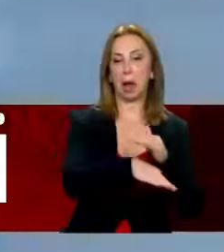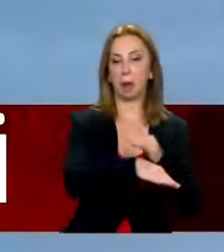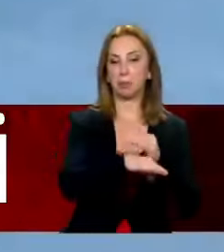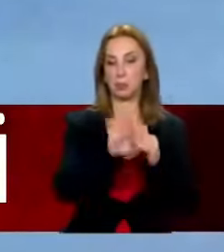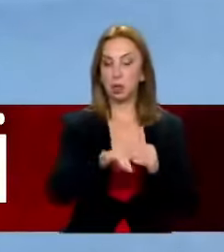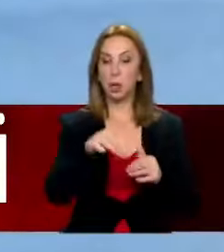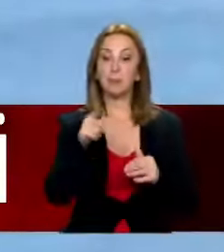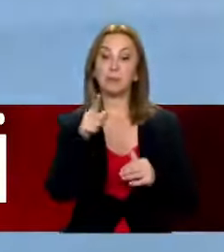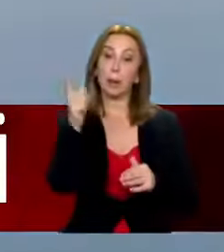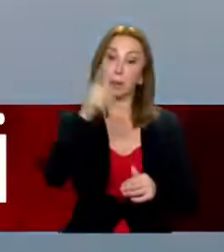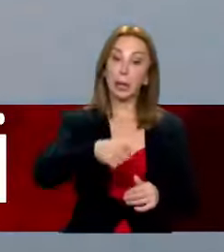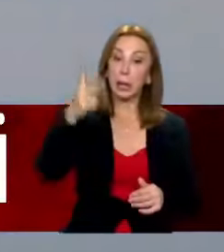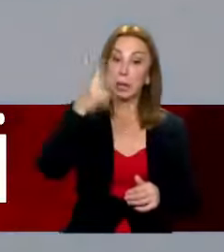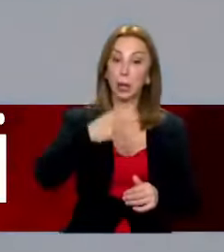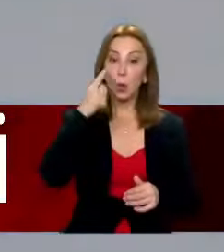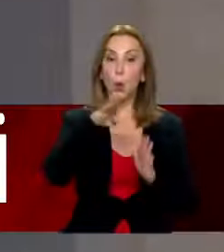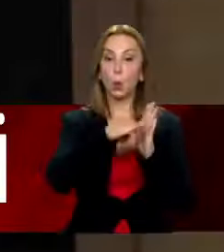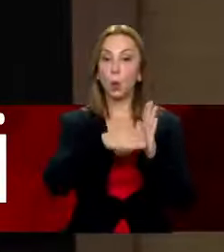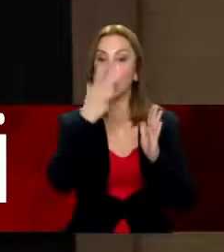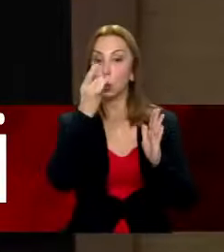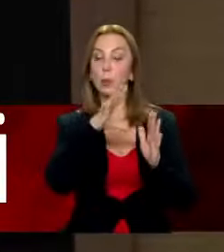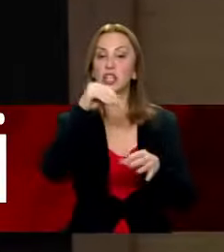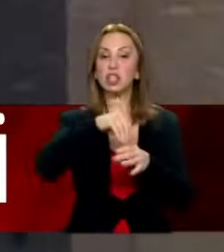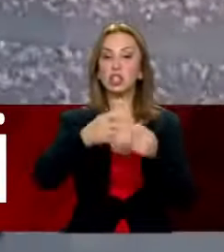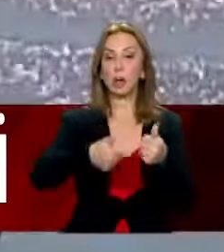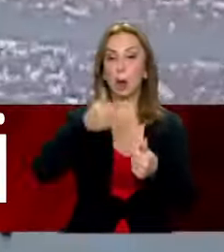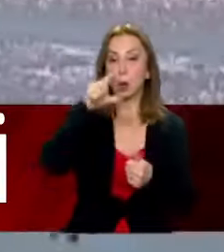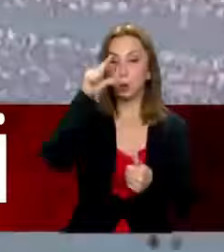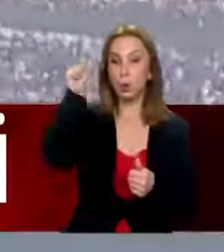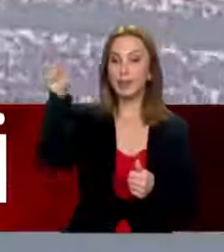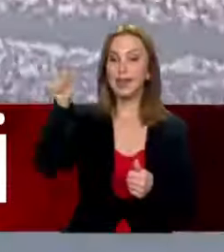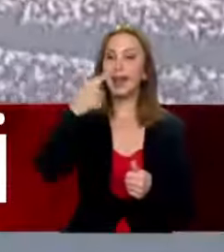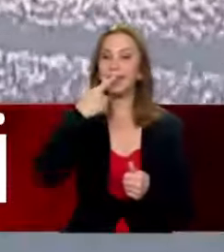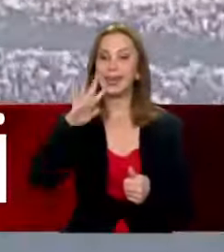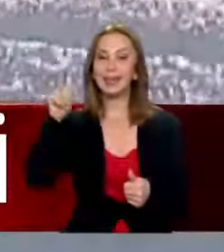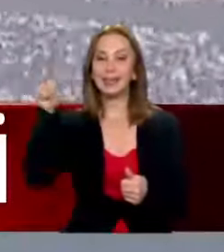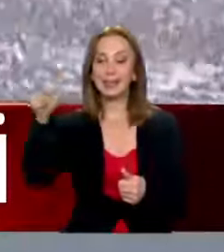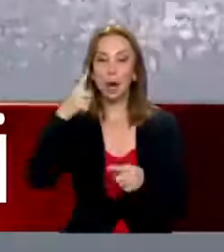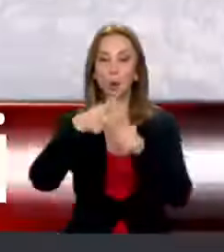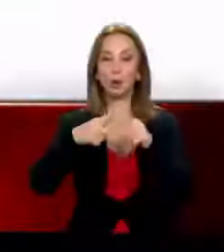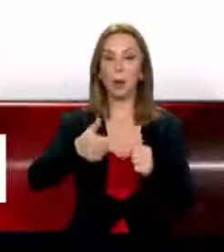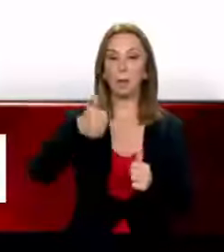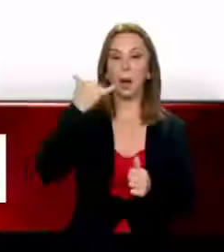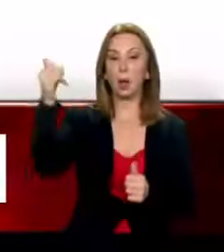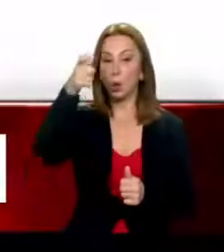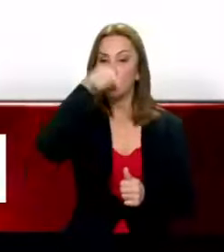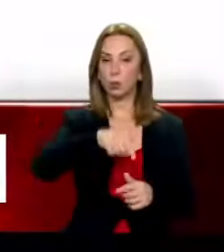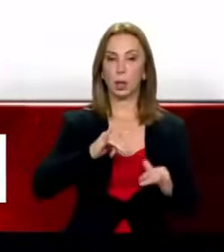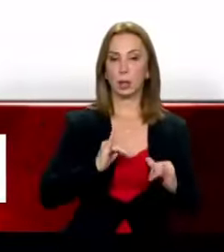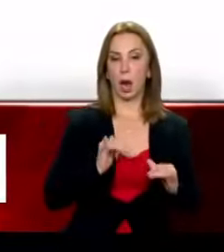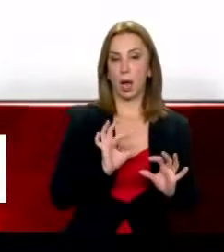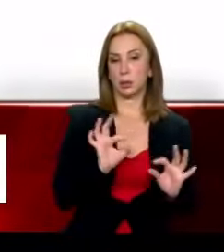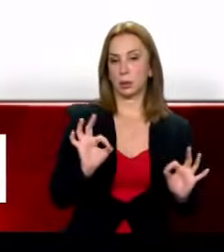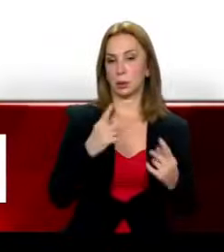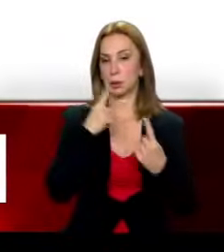üst üste İki sınır hilali yaşanınca İçişleri Bakanı Ali Yerlikaya Yunanistan Denizcilik ve ada politikaları bakanını aradı Türkiye'nin rahatsızlığını